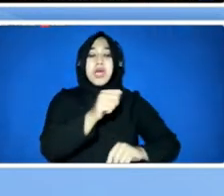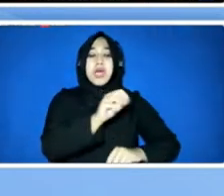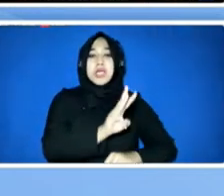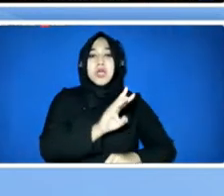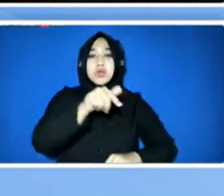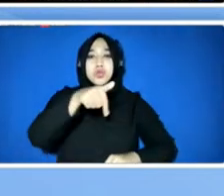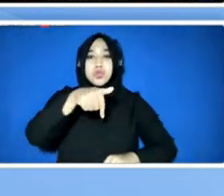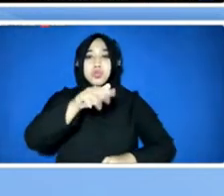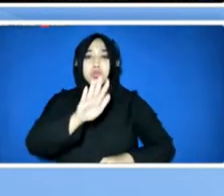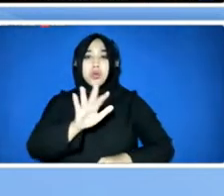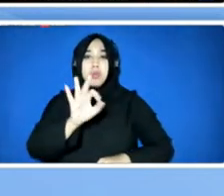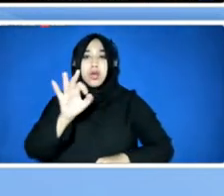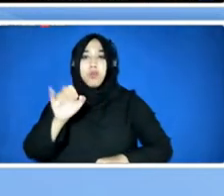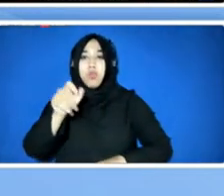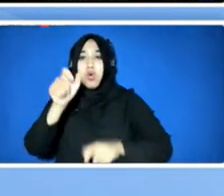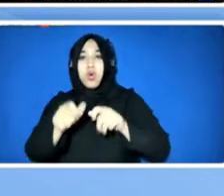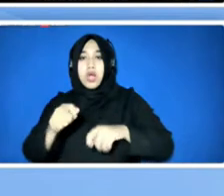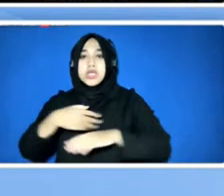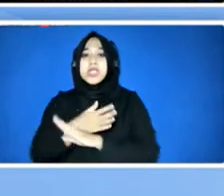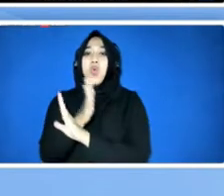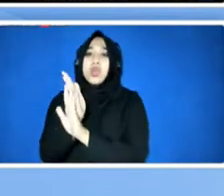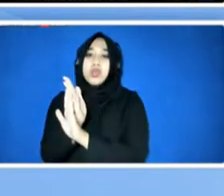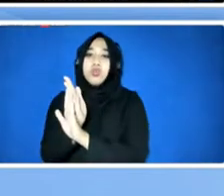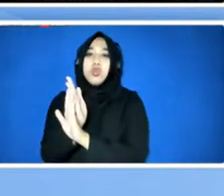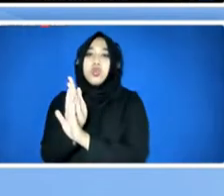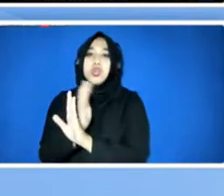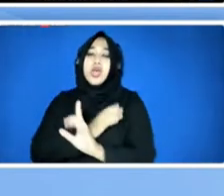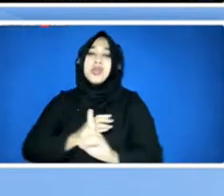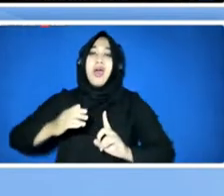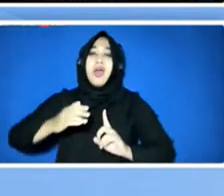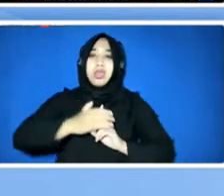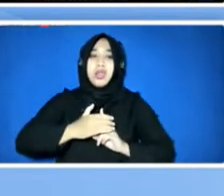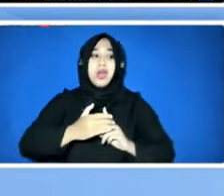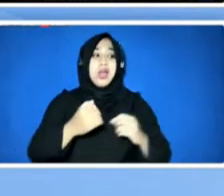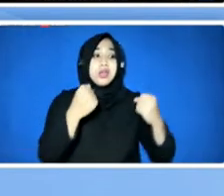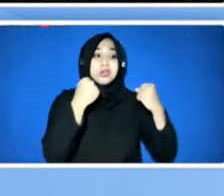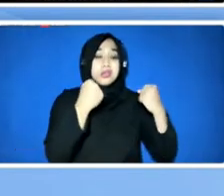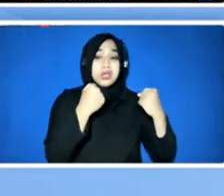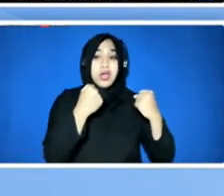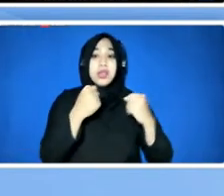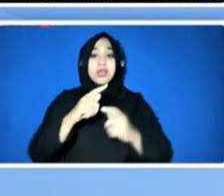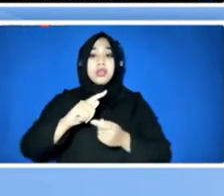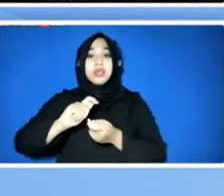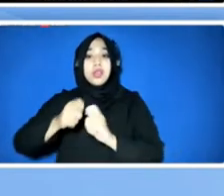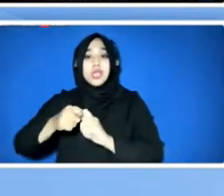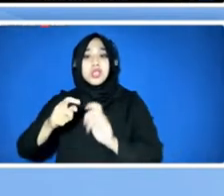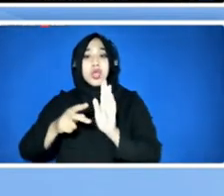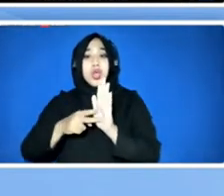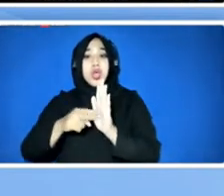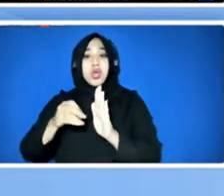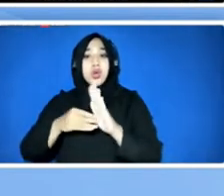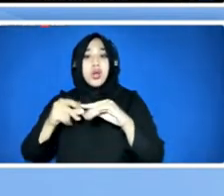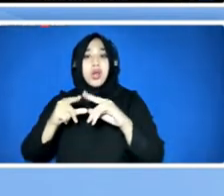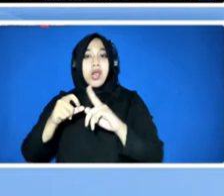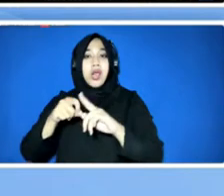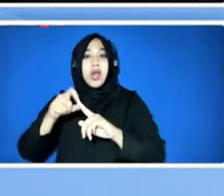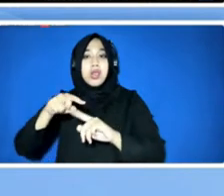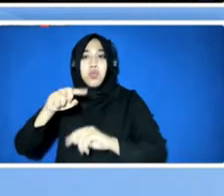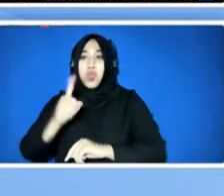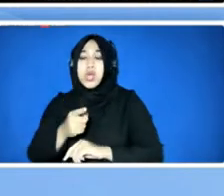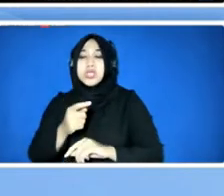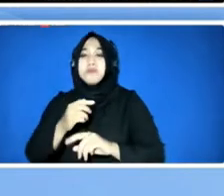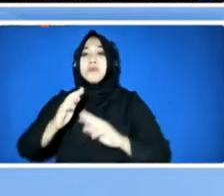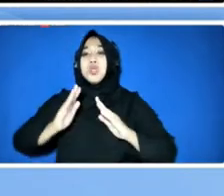375.000 orang se-Jawa Timur yang dikarantina, sehat, tesnya non-reaktif, tapi harus di rumah. Nah, maka dari